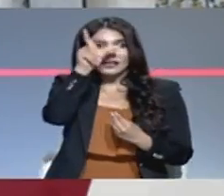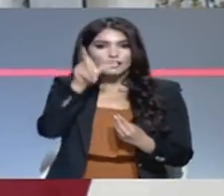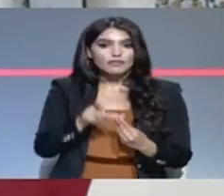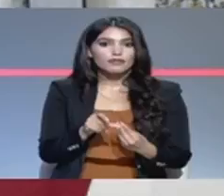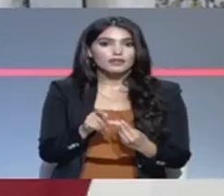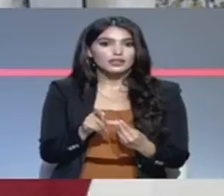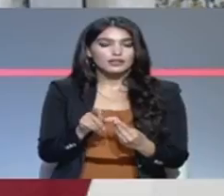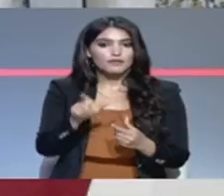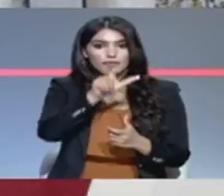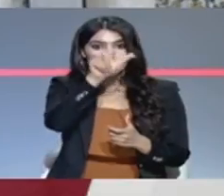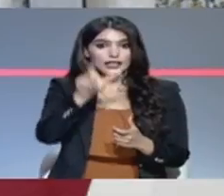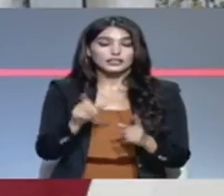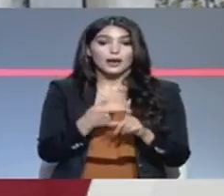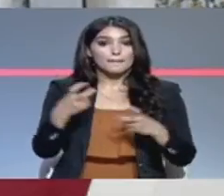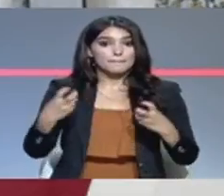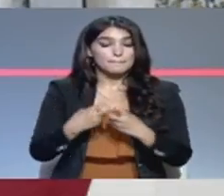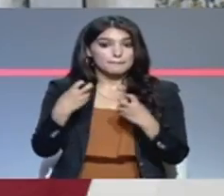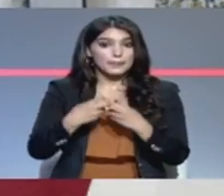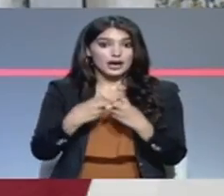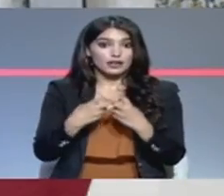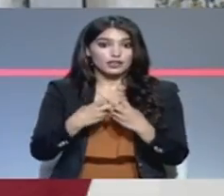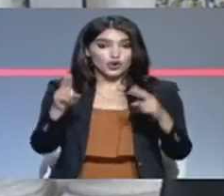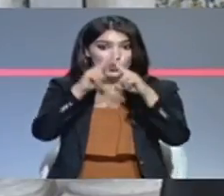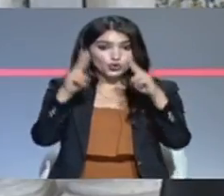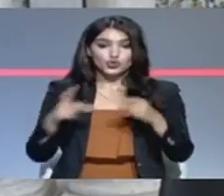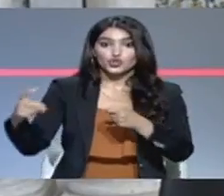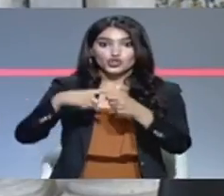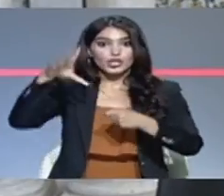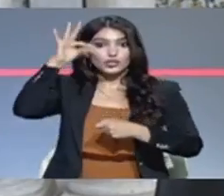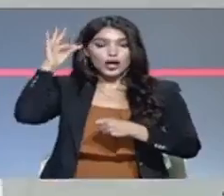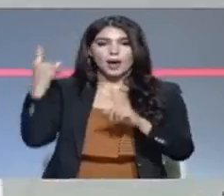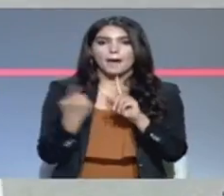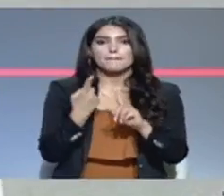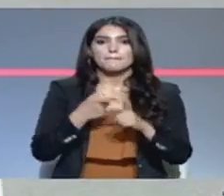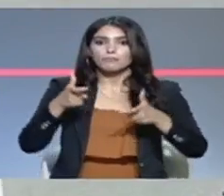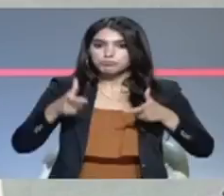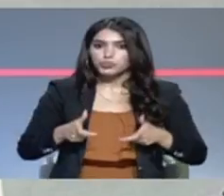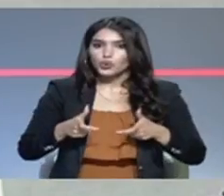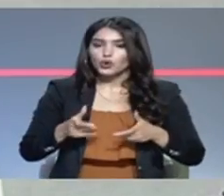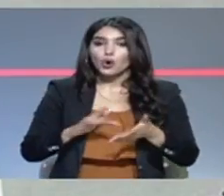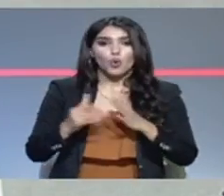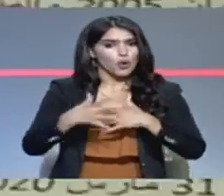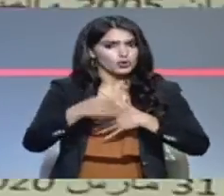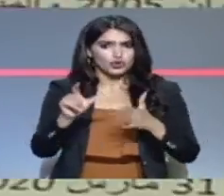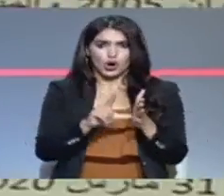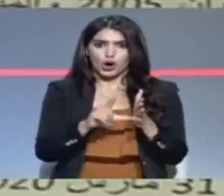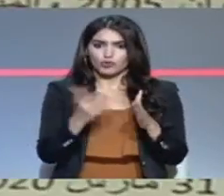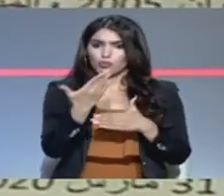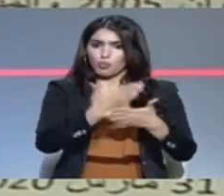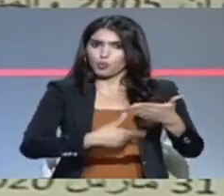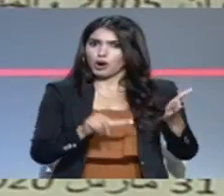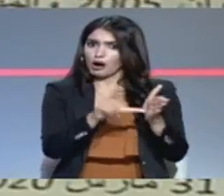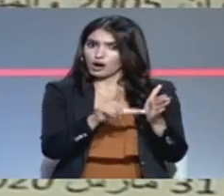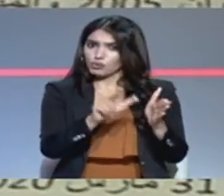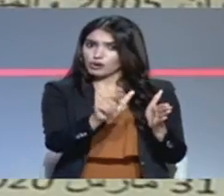إطار معرض دولي تشارك في تونس بواحدة 80 قطعة ونخرج بالطرق القانونية، وعندي الوثائق اللي نمدك